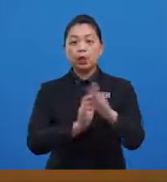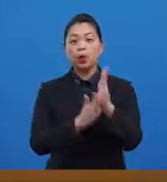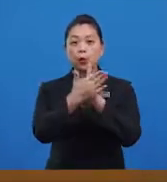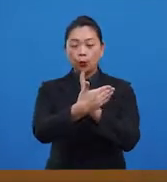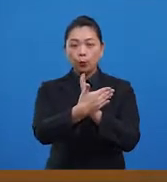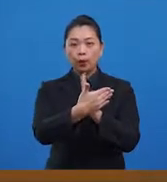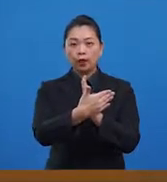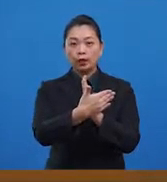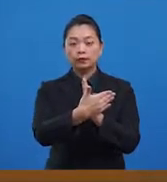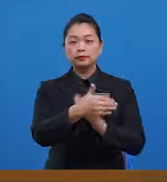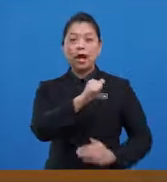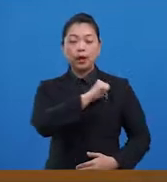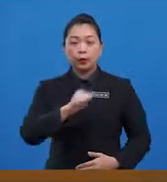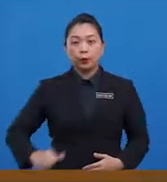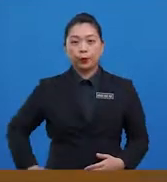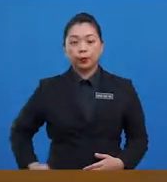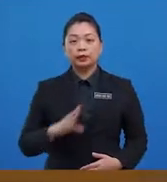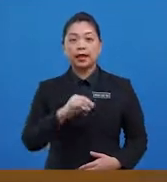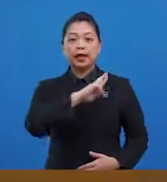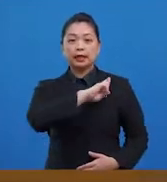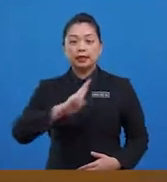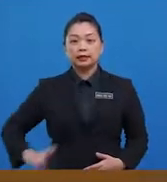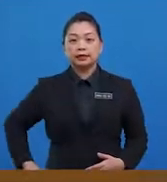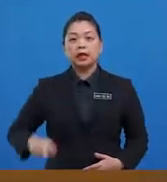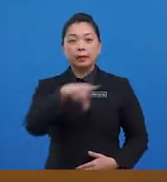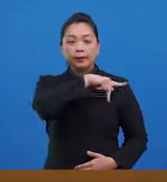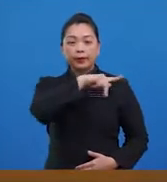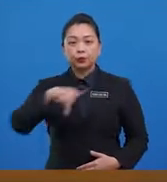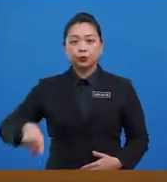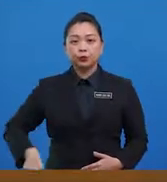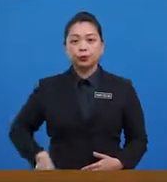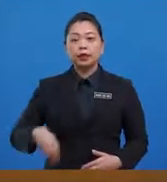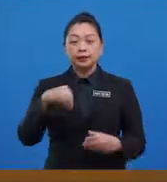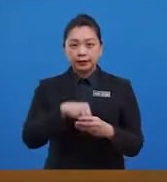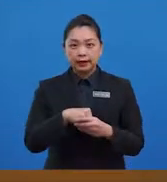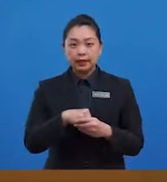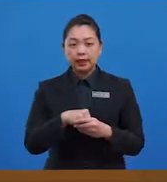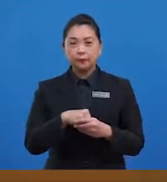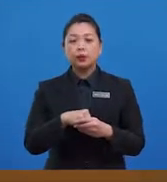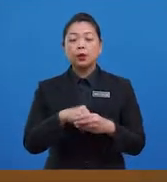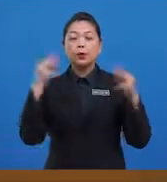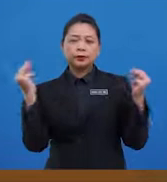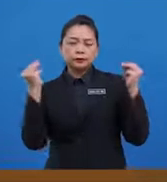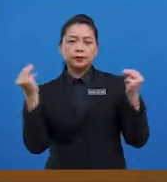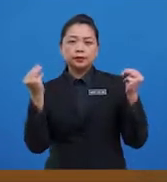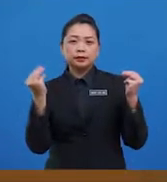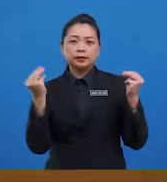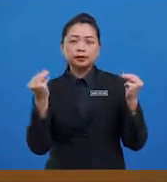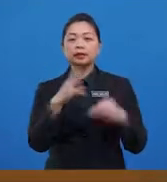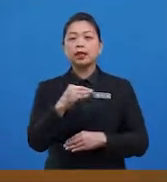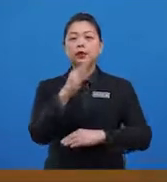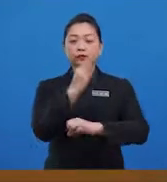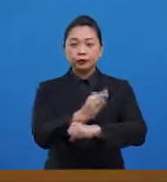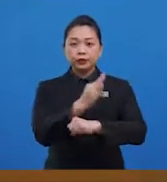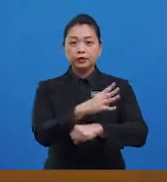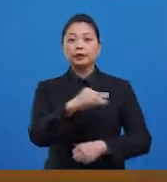Yang di-Pertuan Agong dan Raja Permaisuri Agong dalam upacara rasmi beserta fungsi